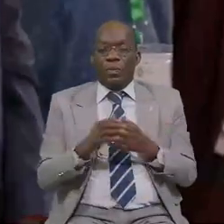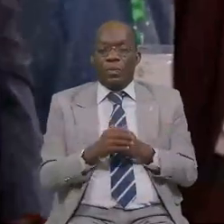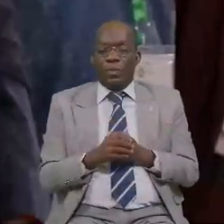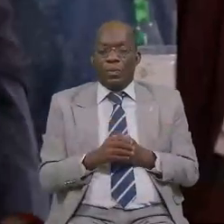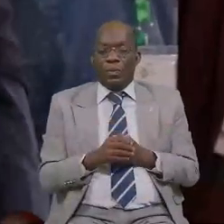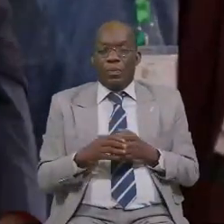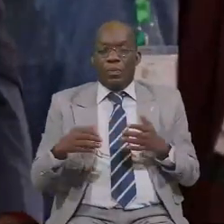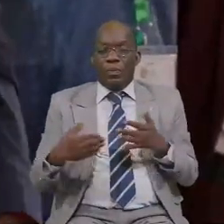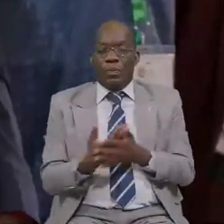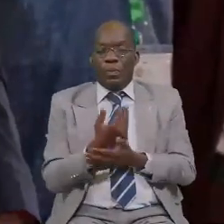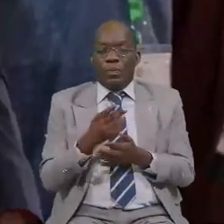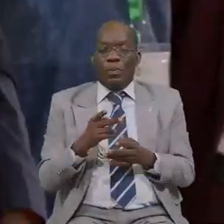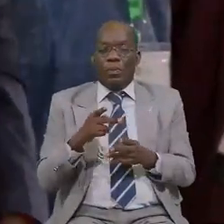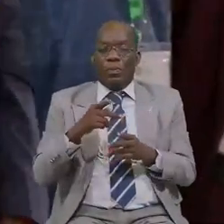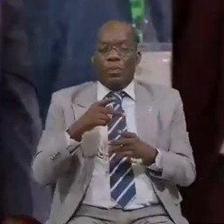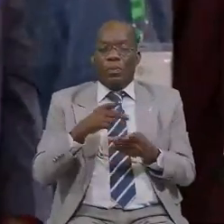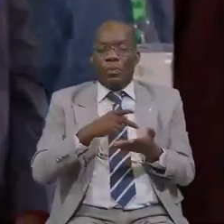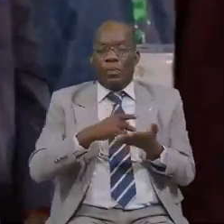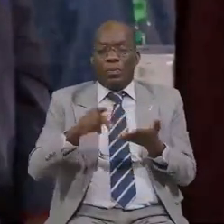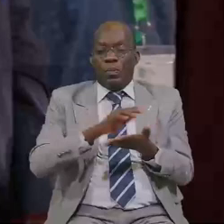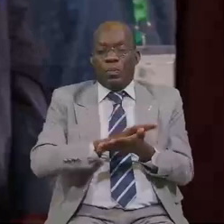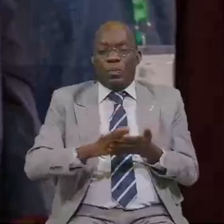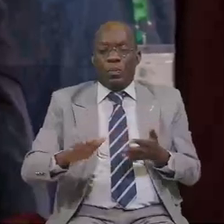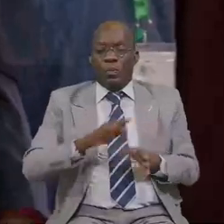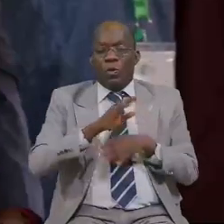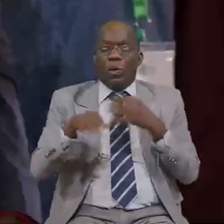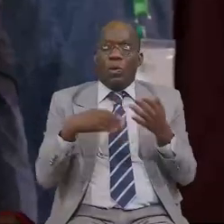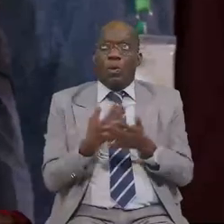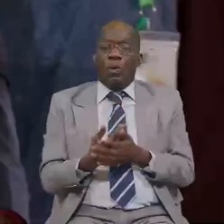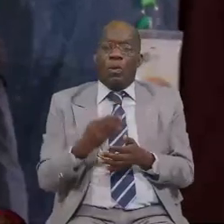Une nouvelle pureté. Tout par la grâce.